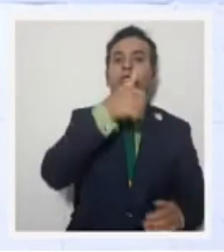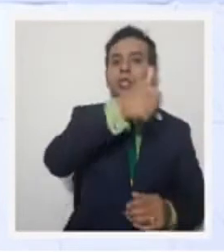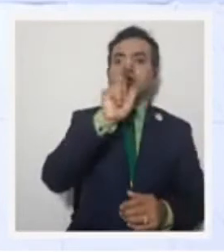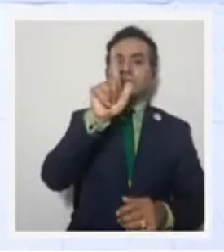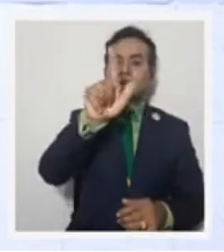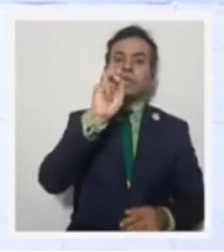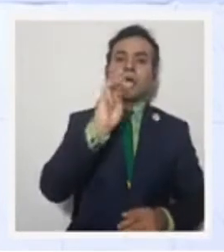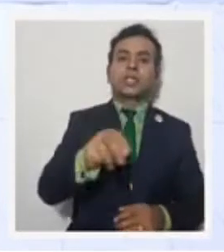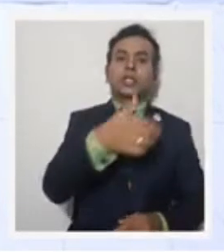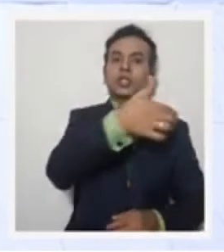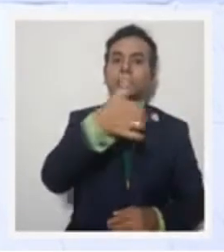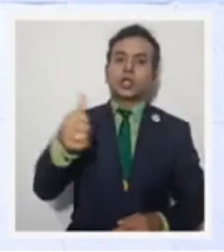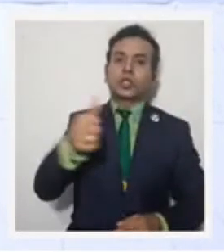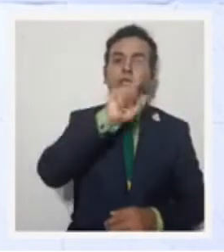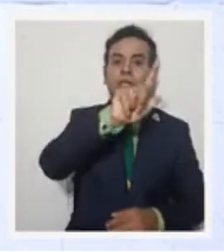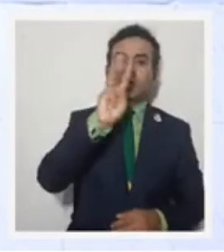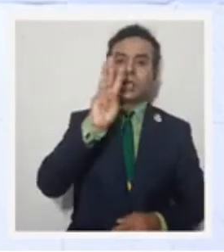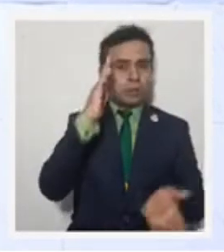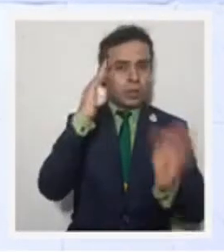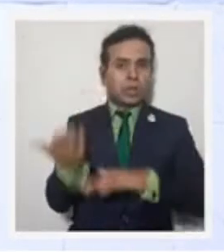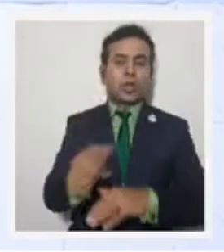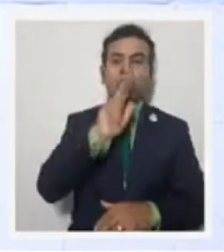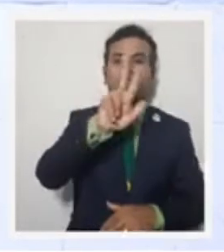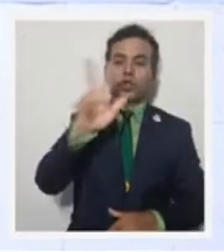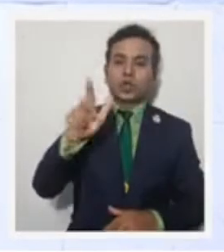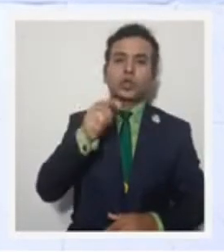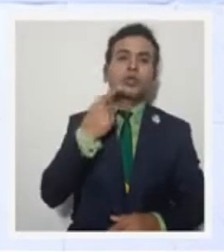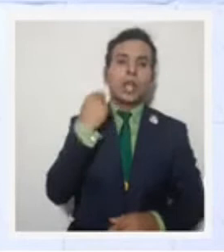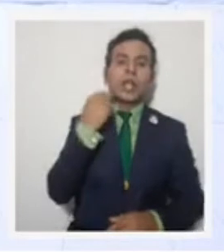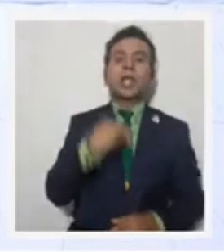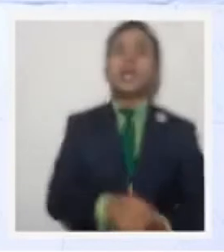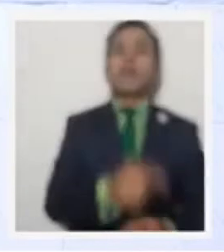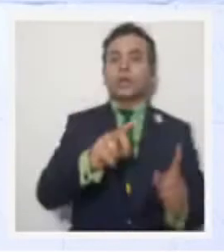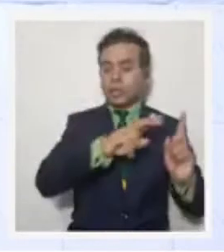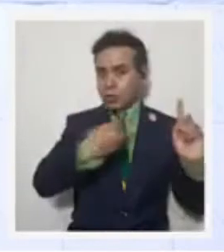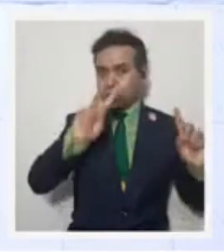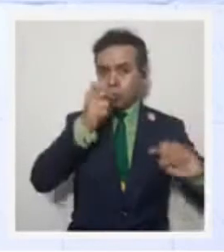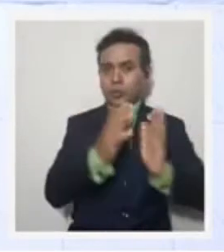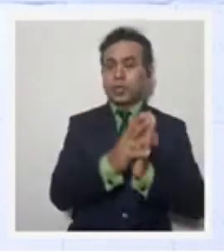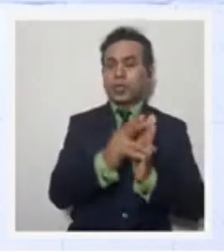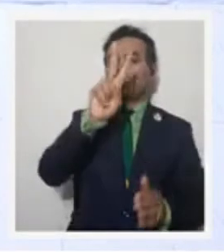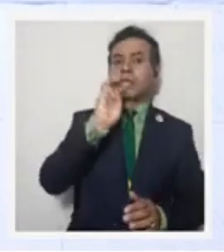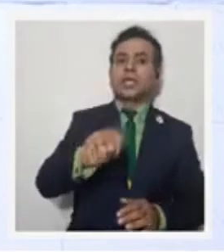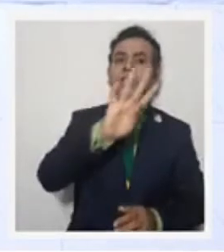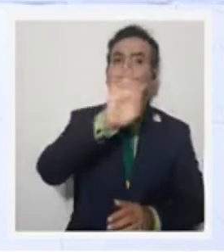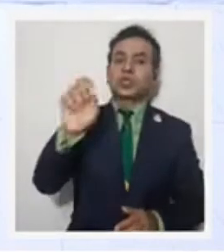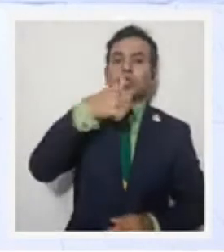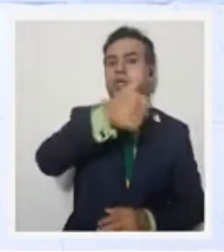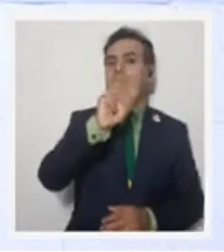3,626 জন এবং এ পর্যন্ত 67,673 জন মৃত্যুবরণ করেছেন, 88 জন 24 ঘন্টায় এবং এ পর্যন্ত